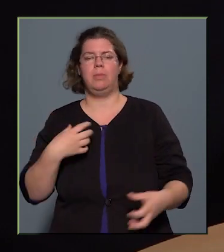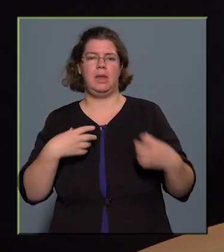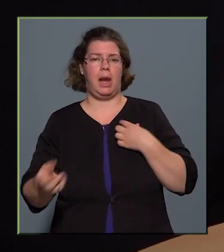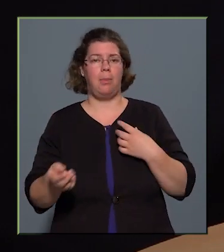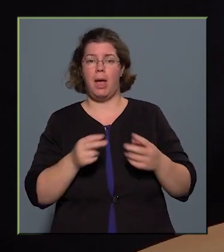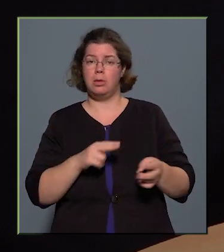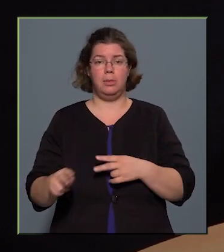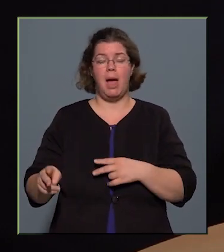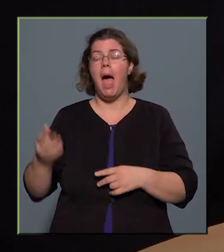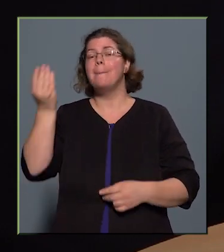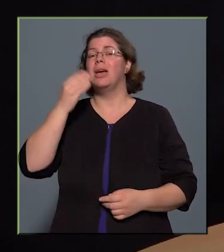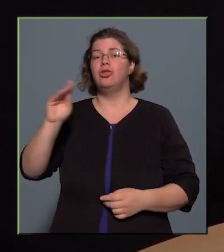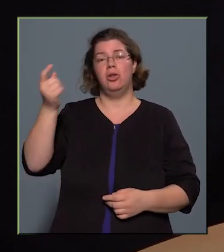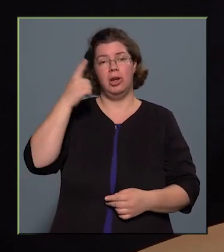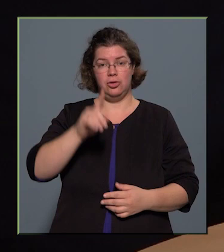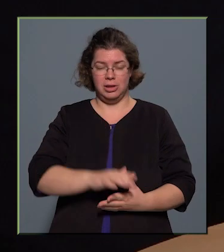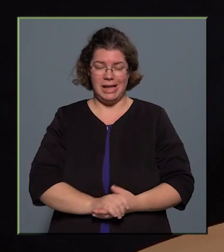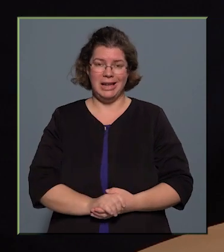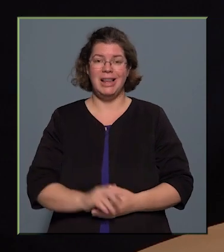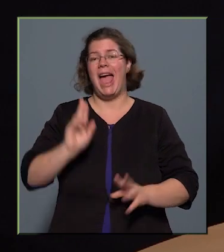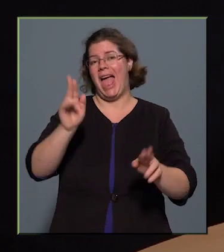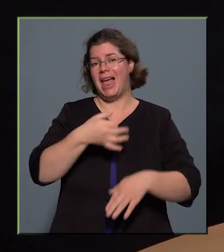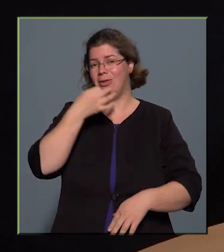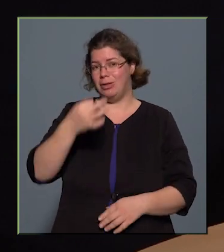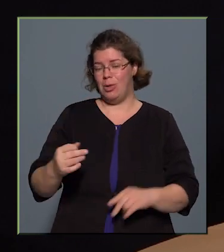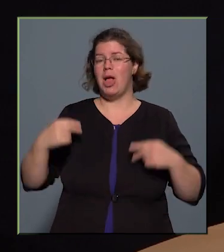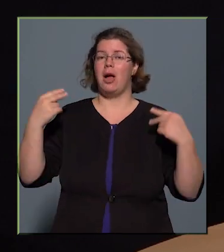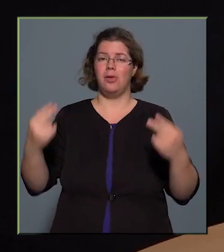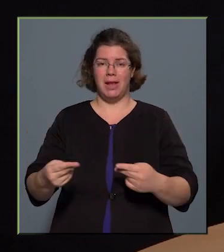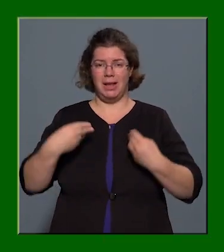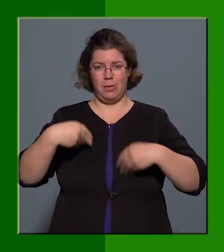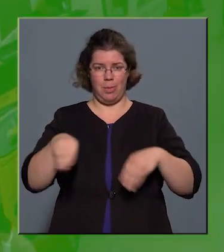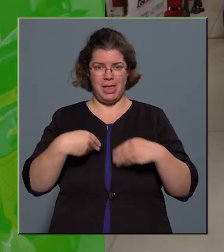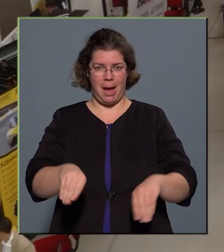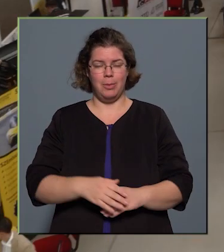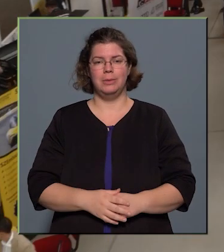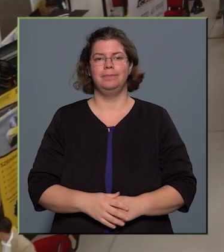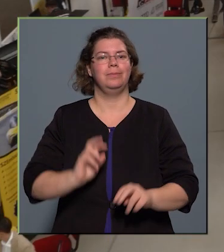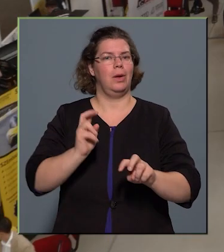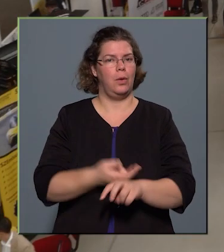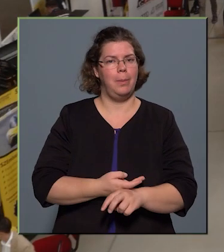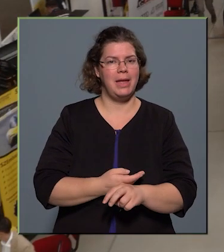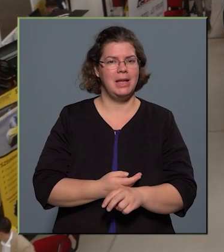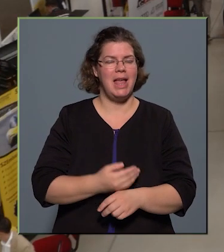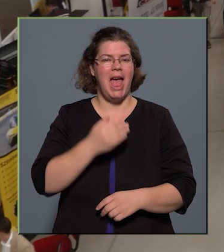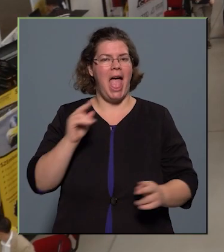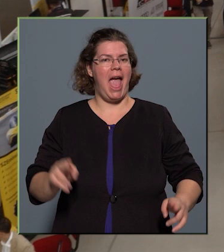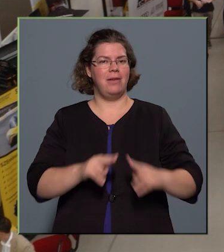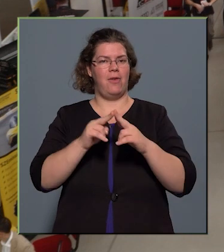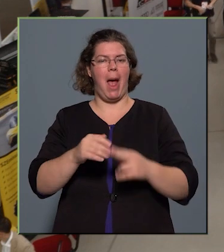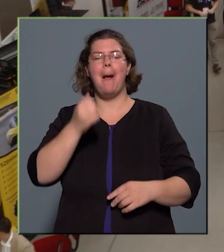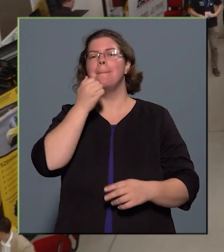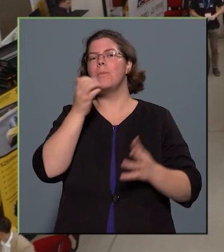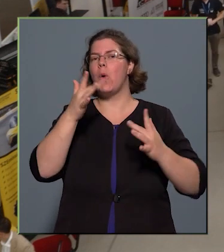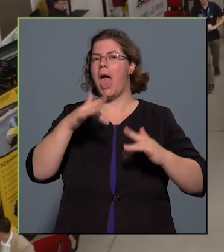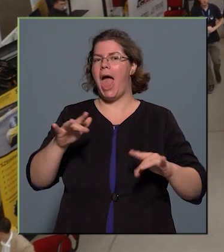mesterséges intelligencia. Erről szólt a következő beszámolónk. Kőbányán az Eiffel Műhelyház ezúttal nem